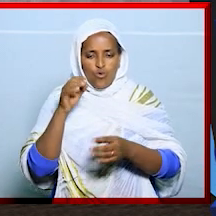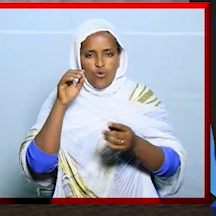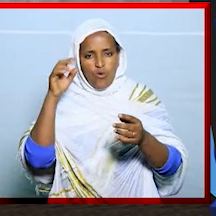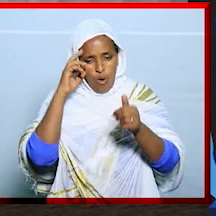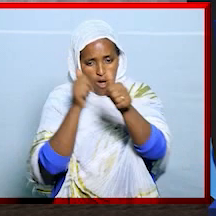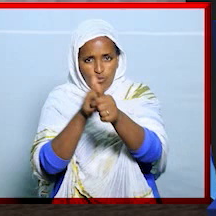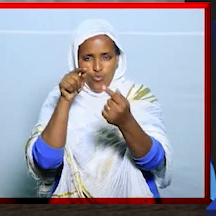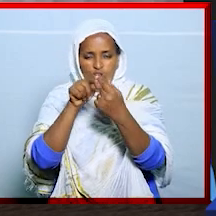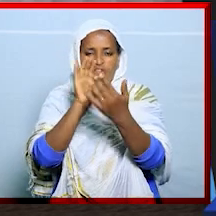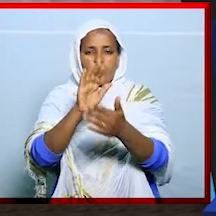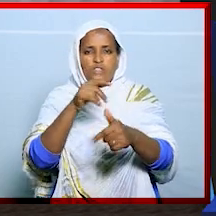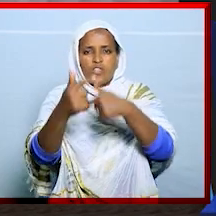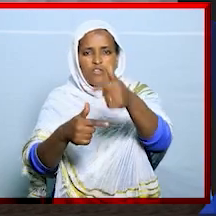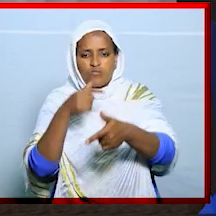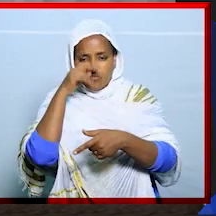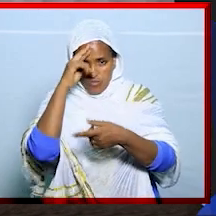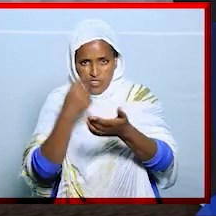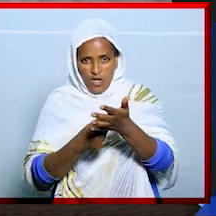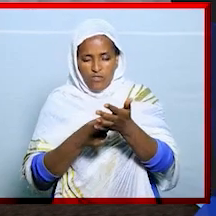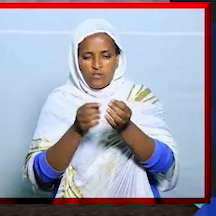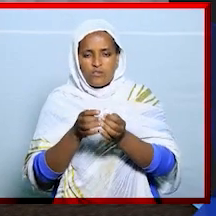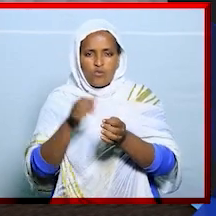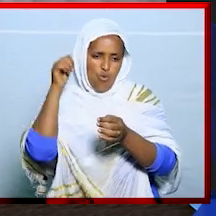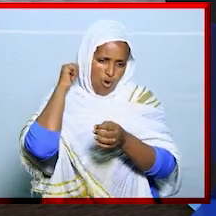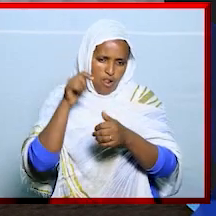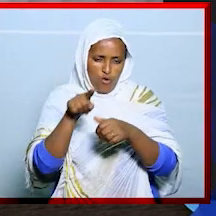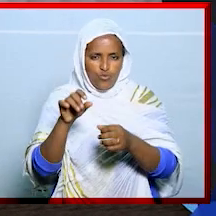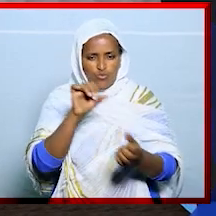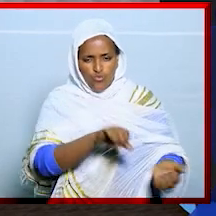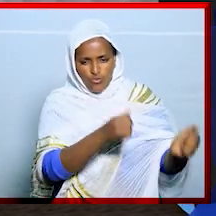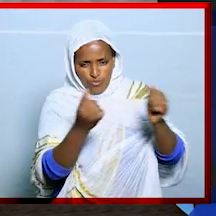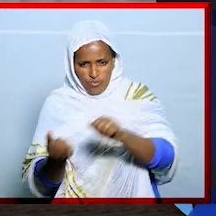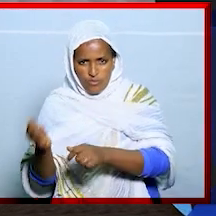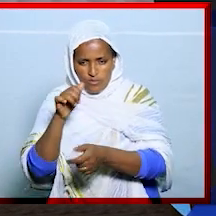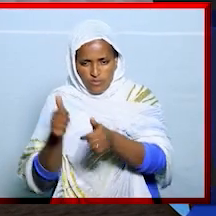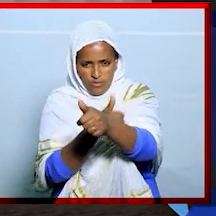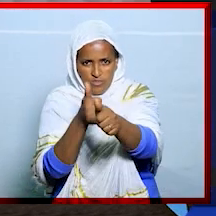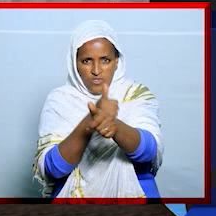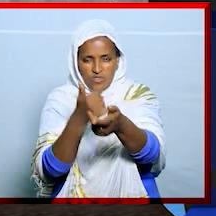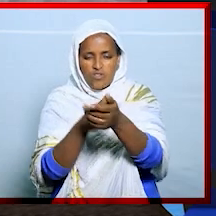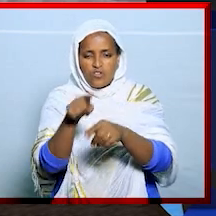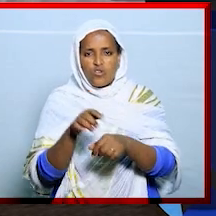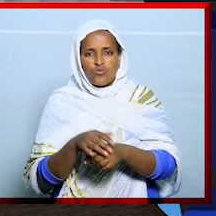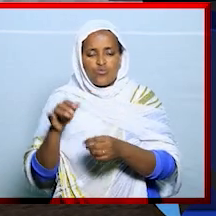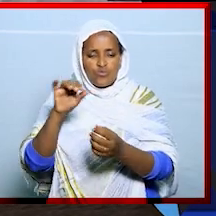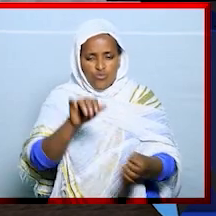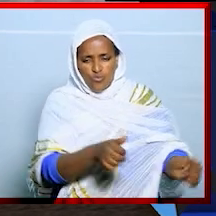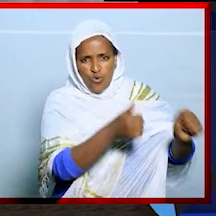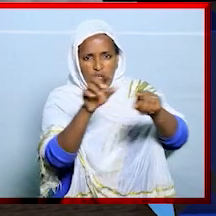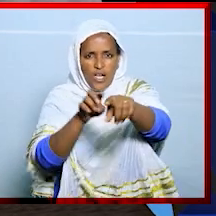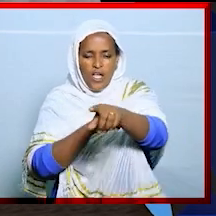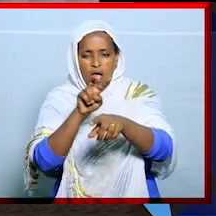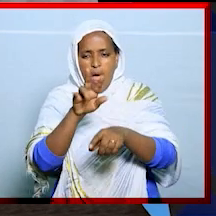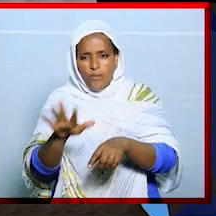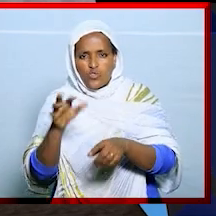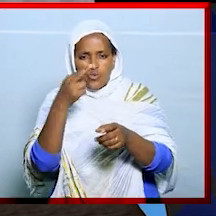ደቀ መዛሙርቱ ነው ወደፊት ሂዱ ብሎ በባህሩ ላይ ደቀ መዛሙርቱ በታንኳ እየሄዱ እሱ ከኋላ ሲከተላቸው ነው። አሁን ደቀ መዛሙርቱ በታንኳ